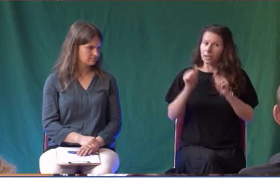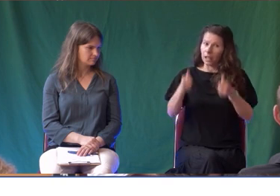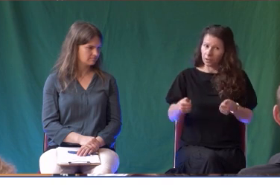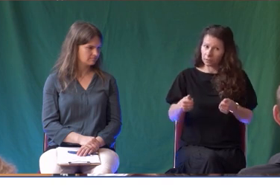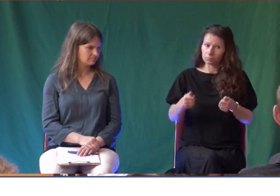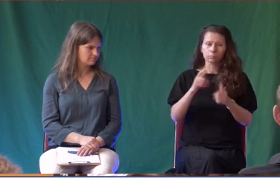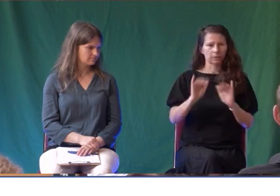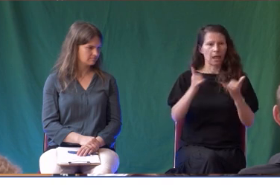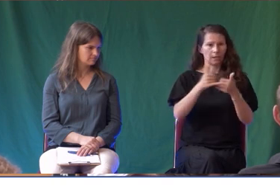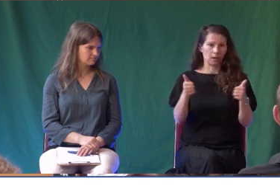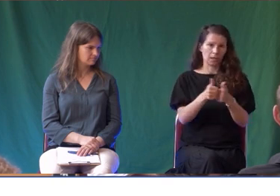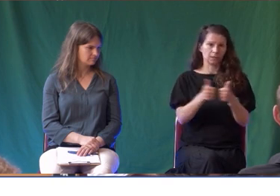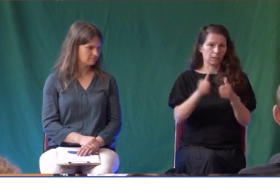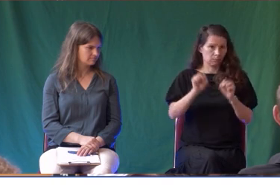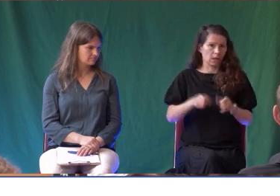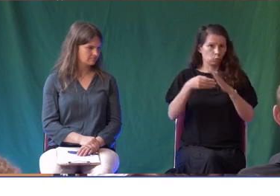die elternassistenz